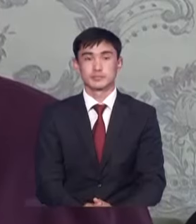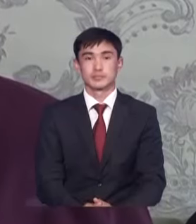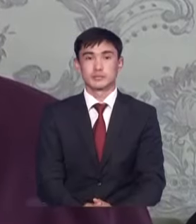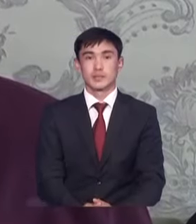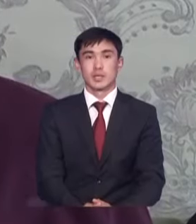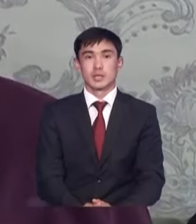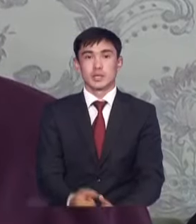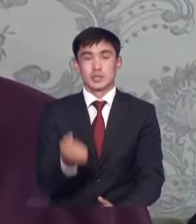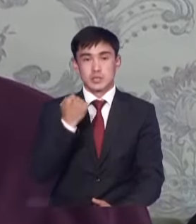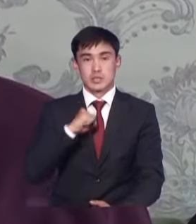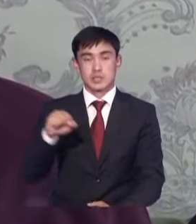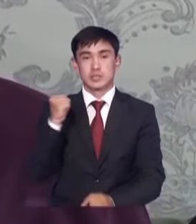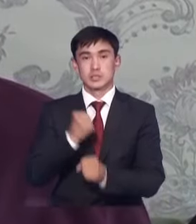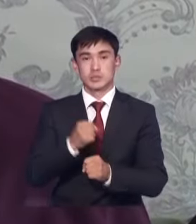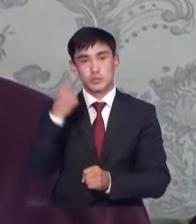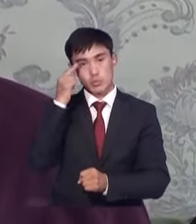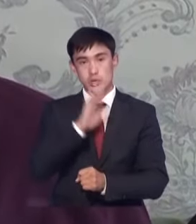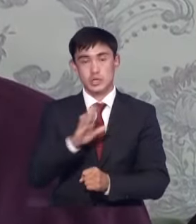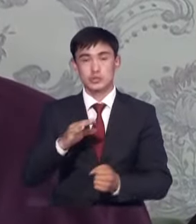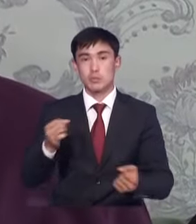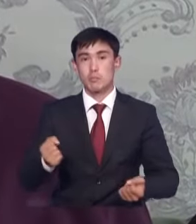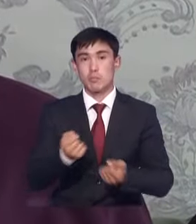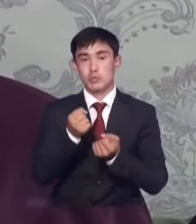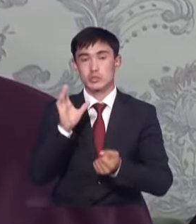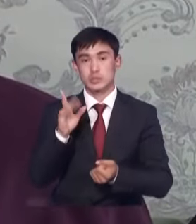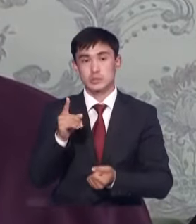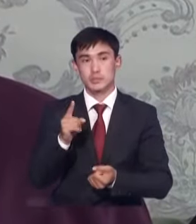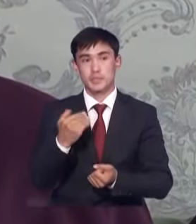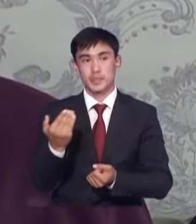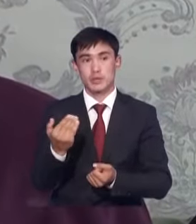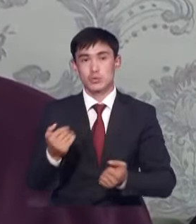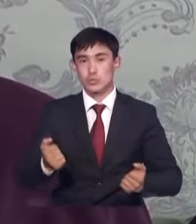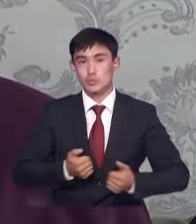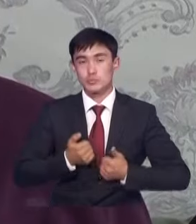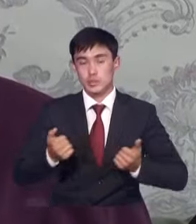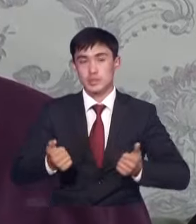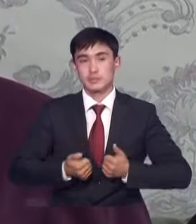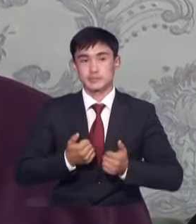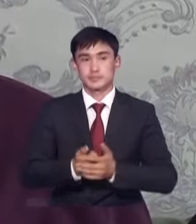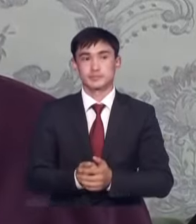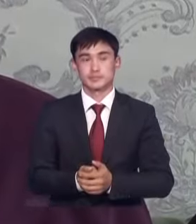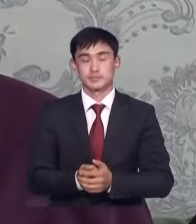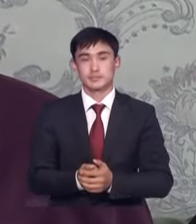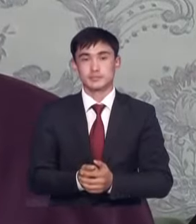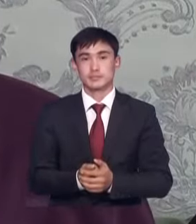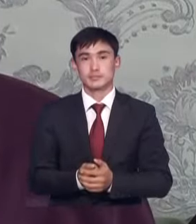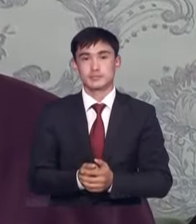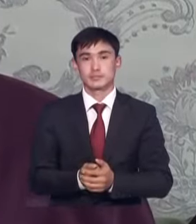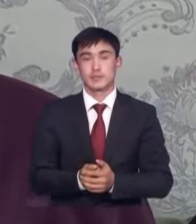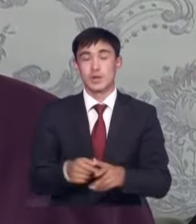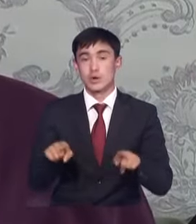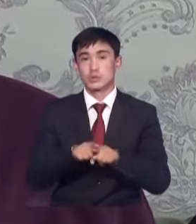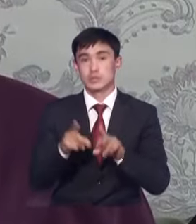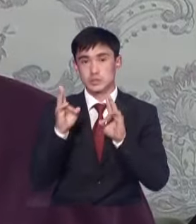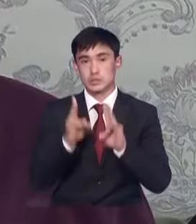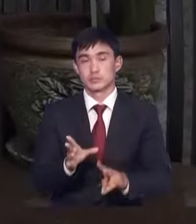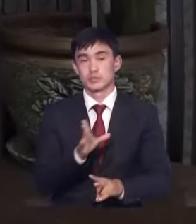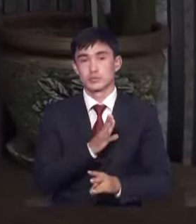жасайым деп ойлаған жоқ, ол жаңағы баланы құтқарсам деп соған ұмтылған ғой. Соны енді осындай жазым